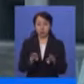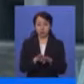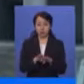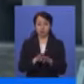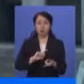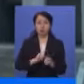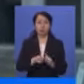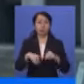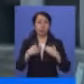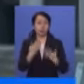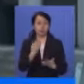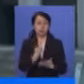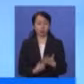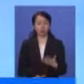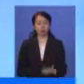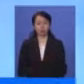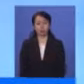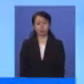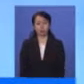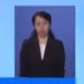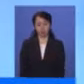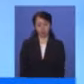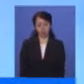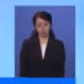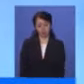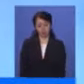возмещением потерь. Екатерина Белоусова, Самат Есенгалиев, служба новостей.